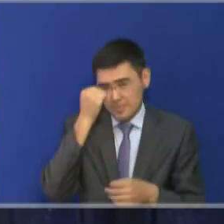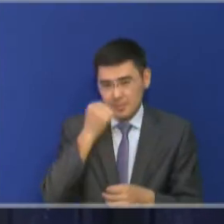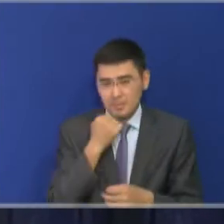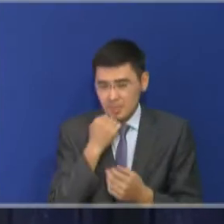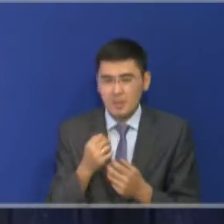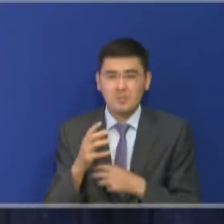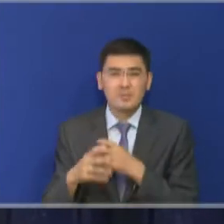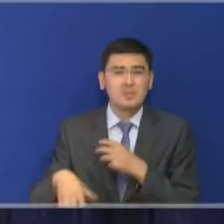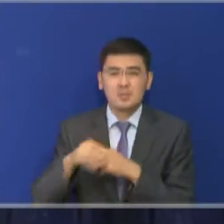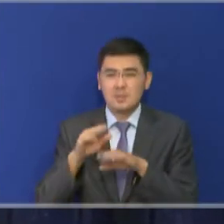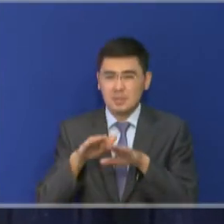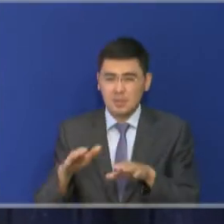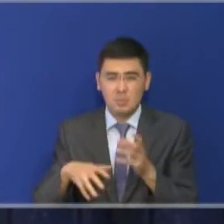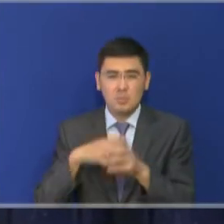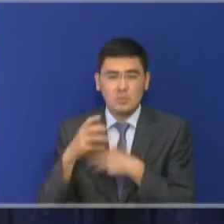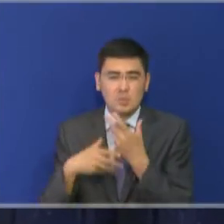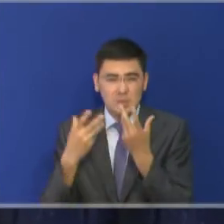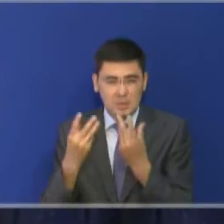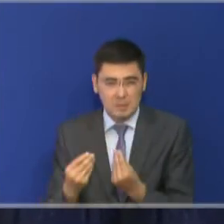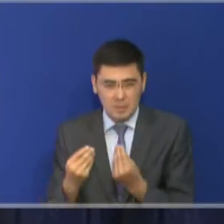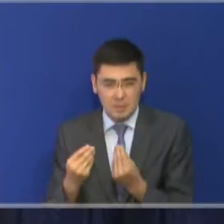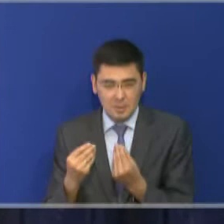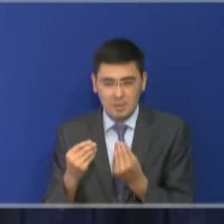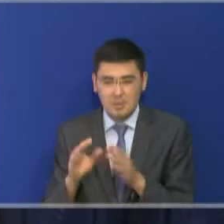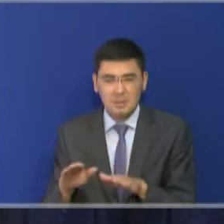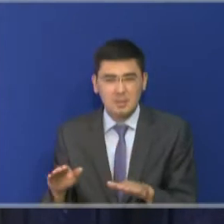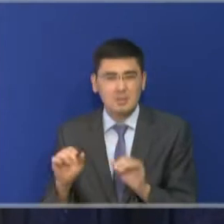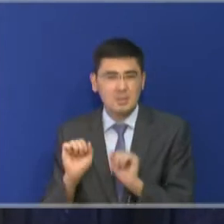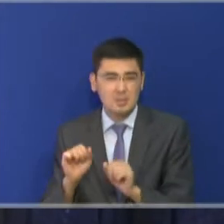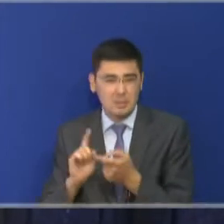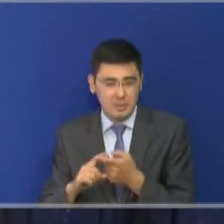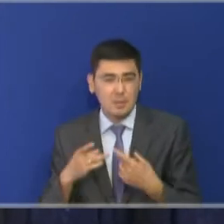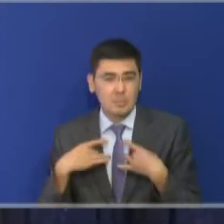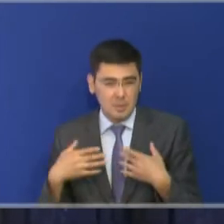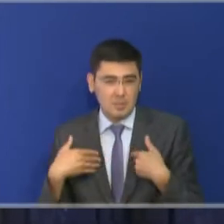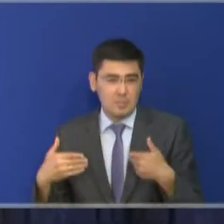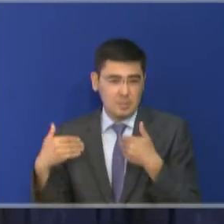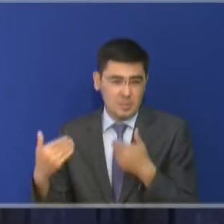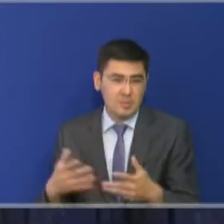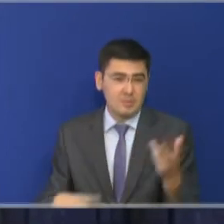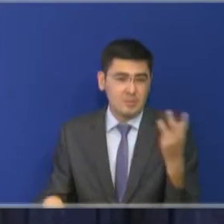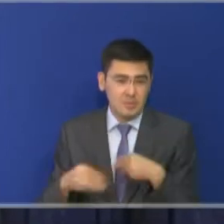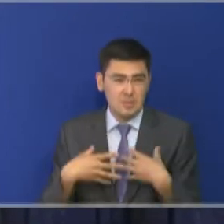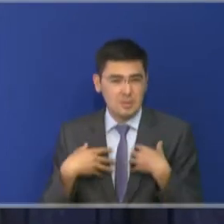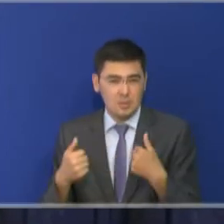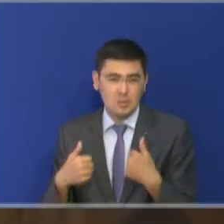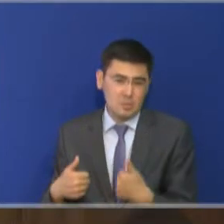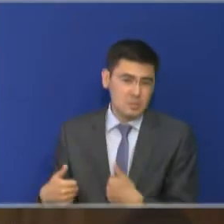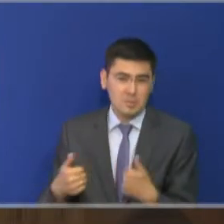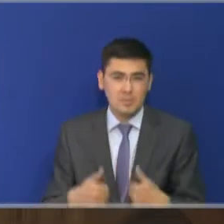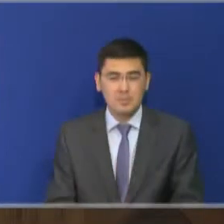мейрамдарымен құттықтаймын. Бәріне денсаулық, жақсы денсаулық барлығына